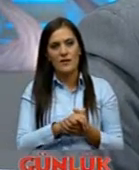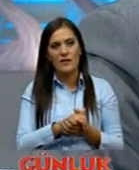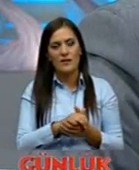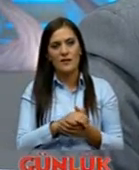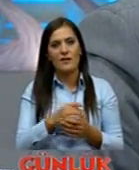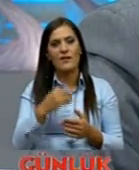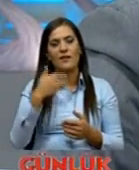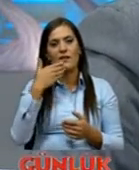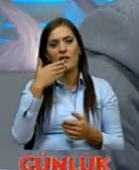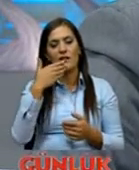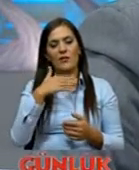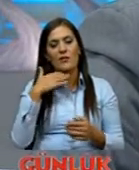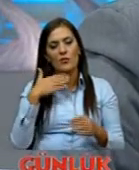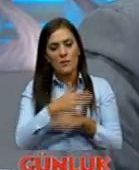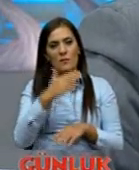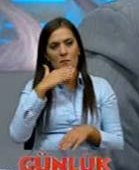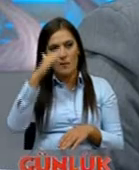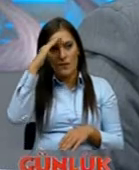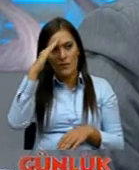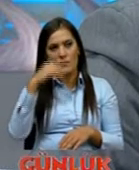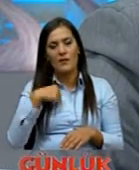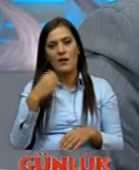icra edeceğimiz Kurban Bayramı'nı